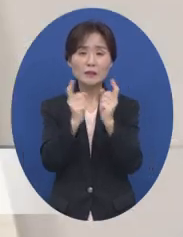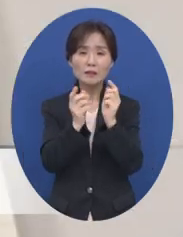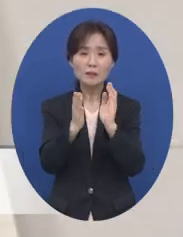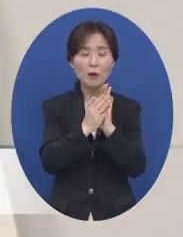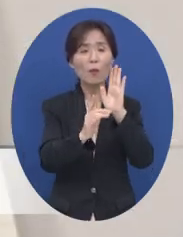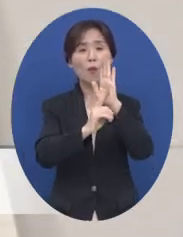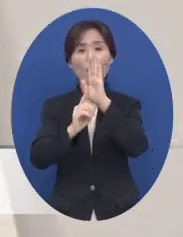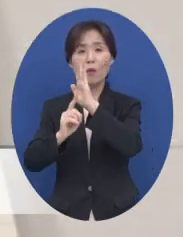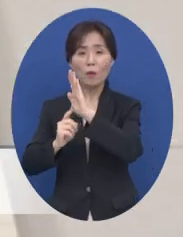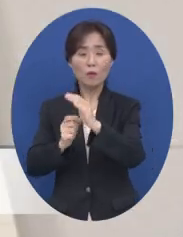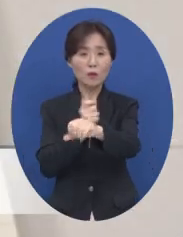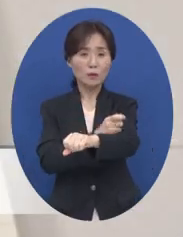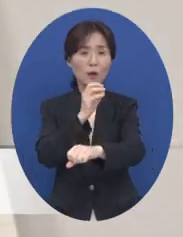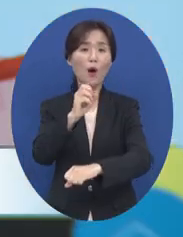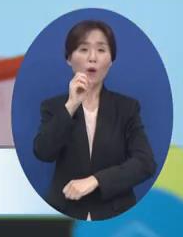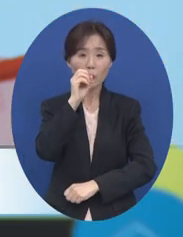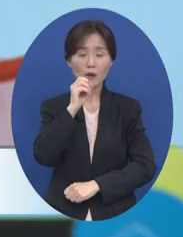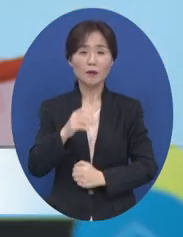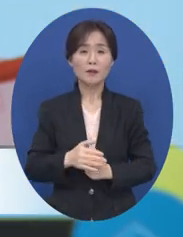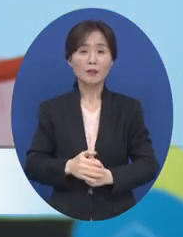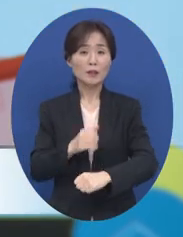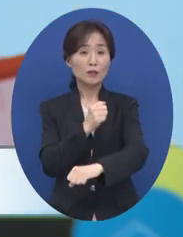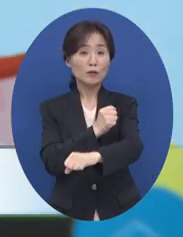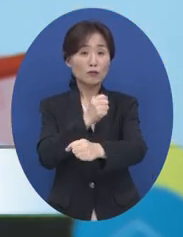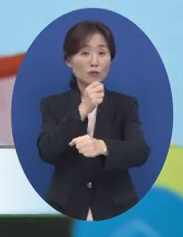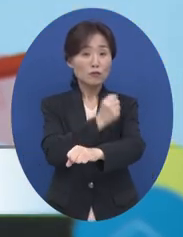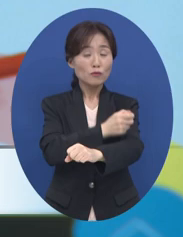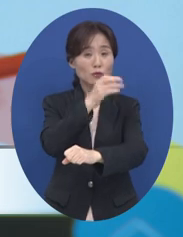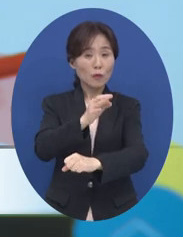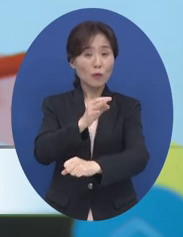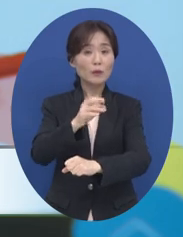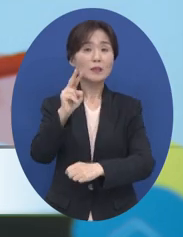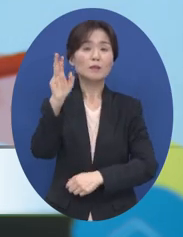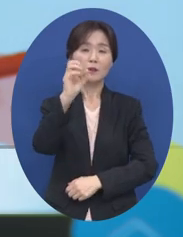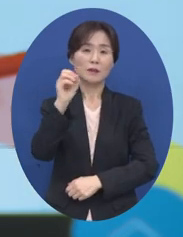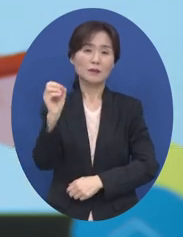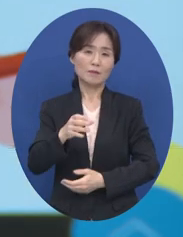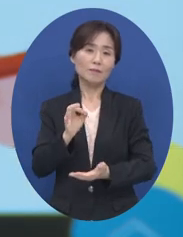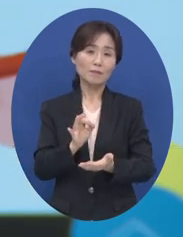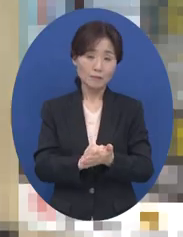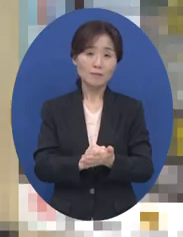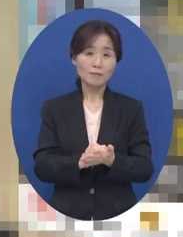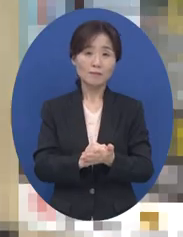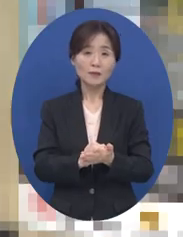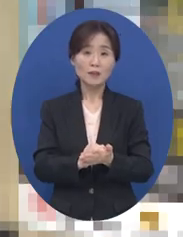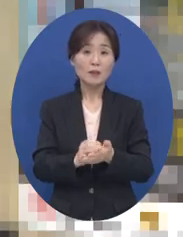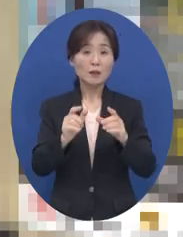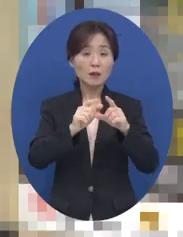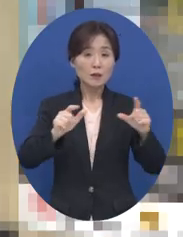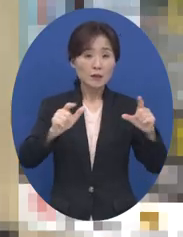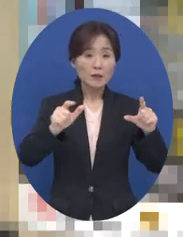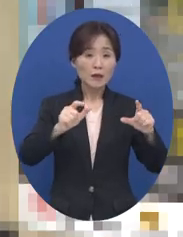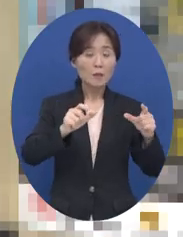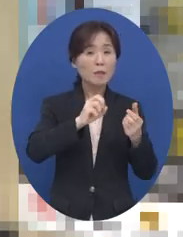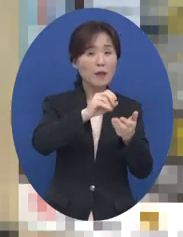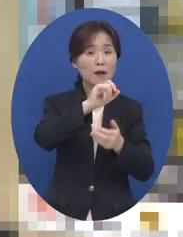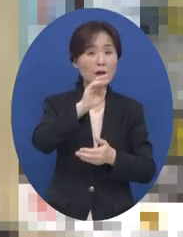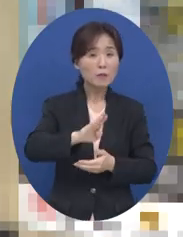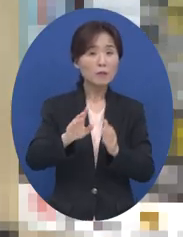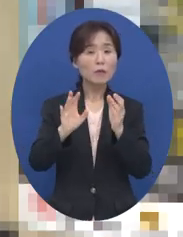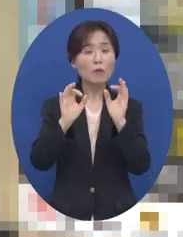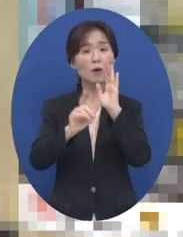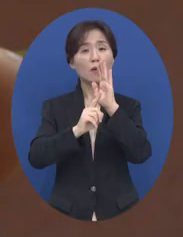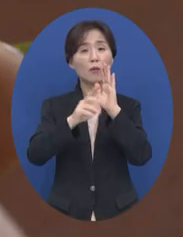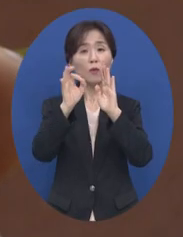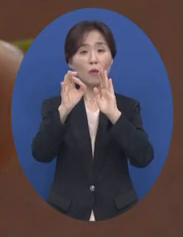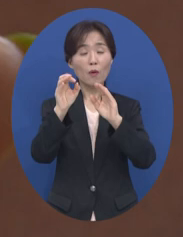홍보해주며 광고료 제로, 수수료 2%로 거품을 확 뺀겨. 민간 배달앱의 경우 광고료를